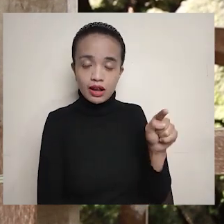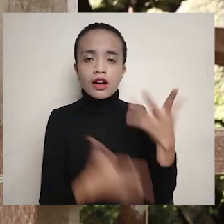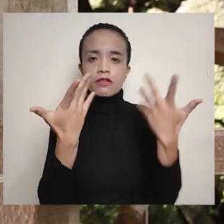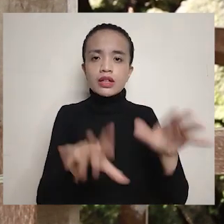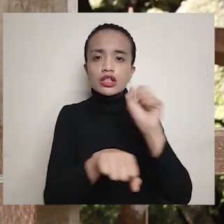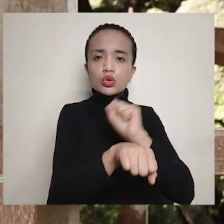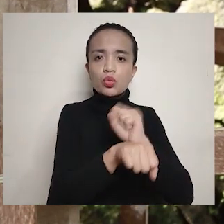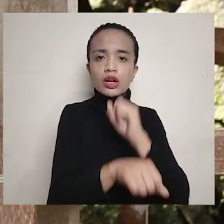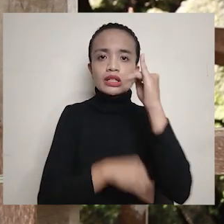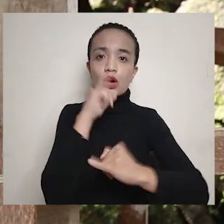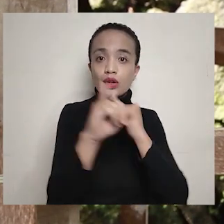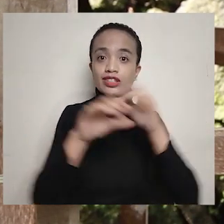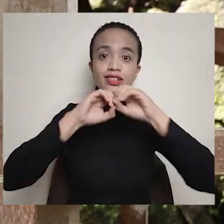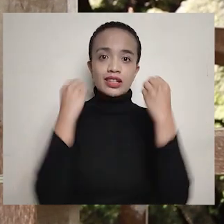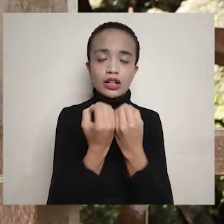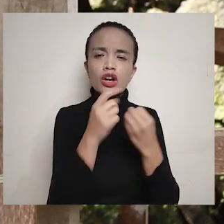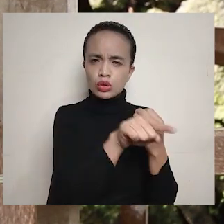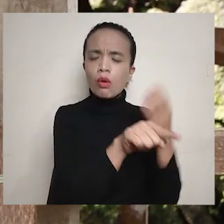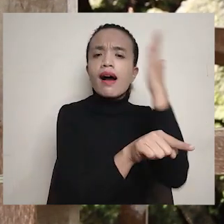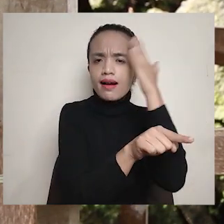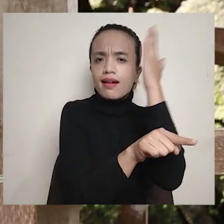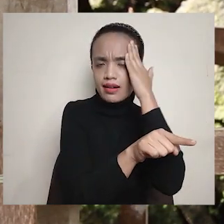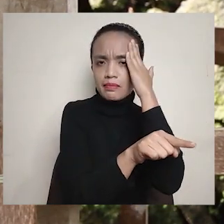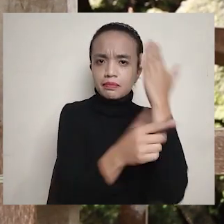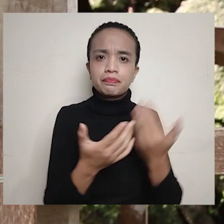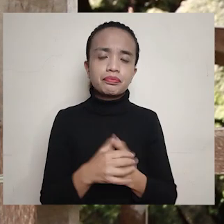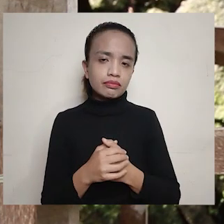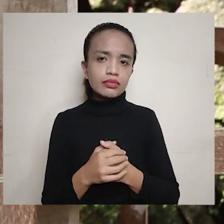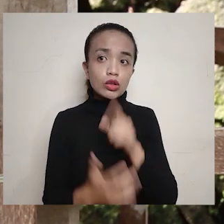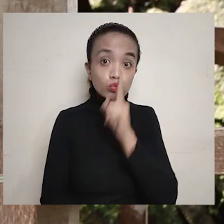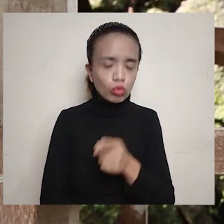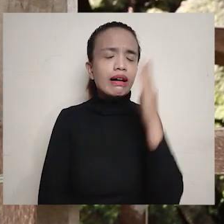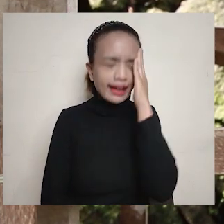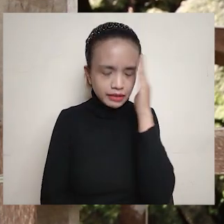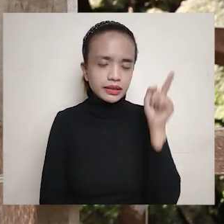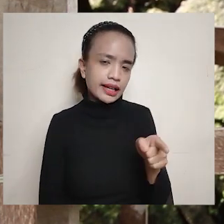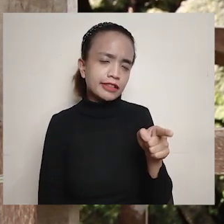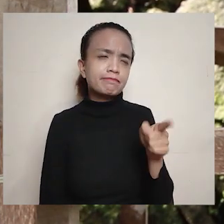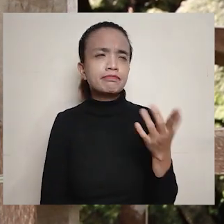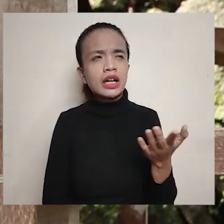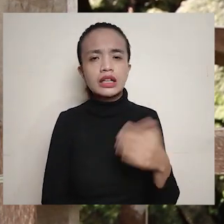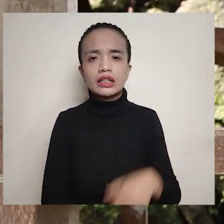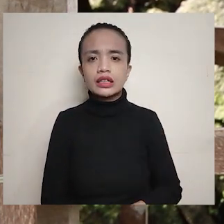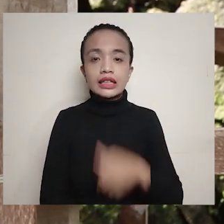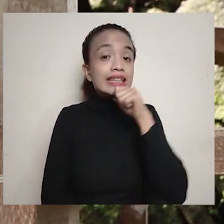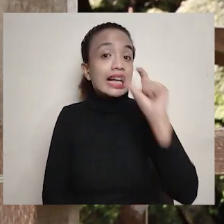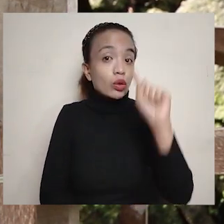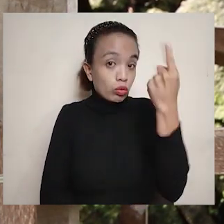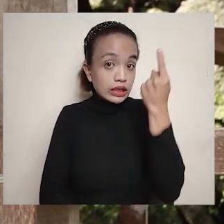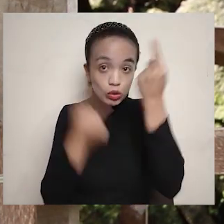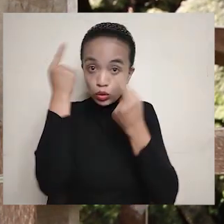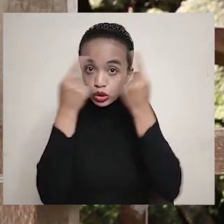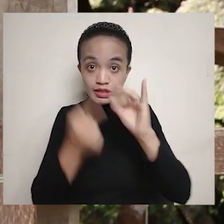with international organizations, so familiar siya, he's very familiar, not very knowledgeable on mga hindi lang concerns ng